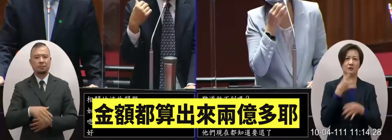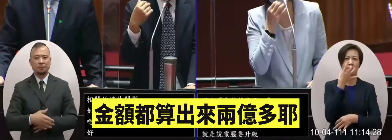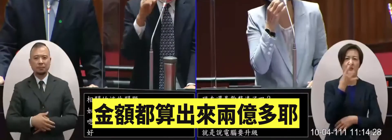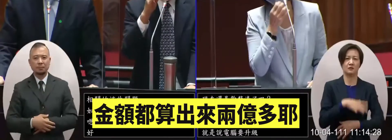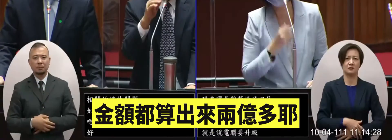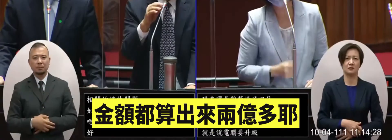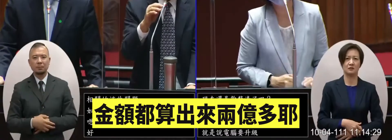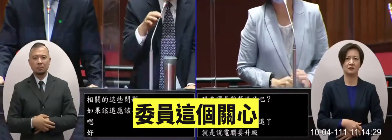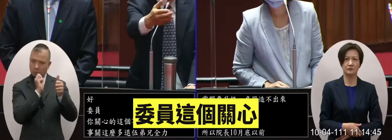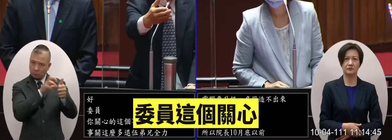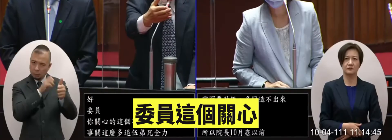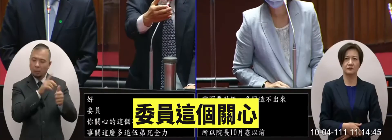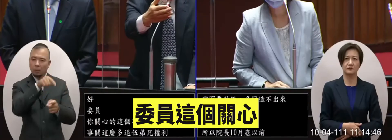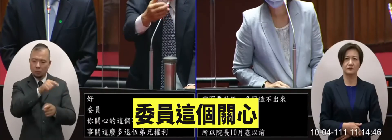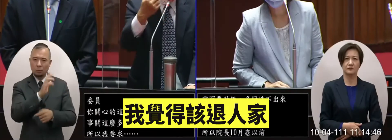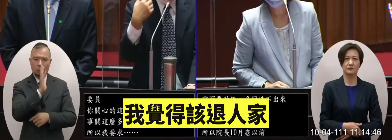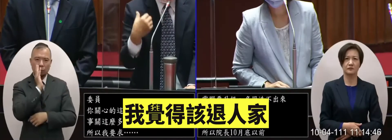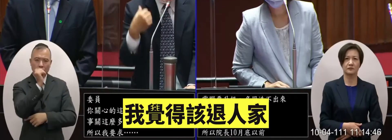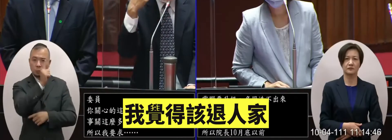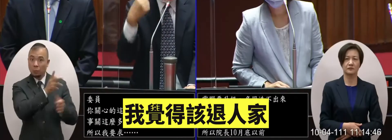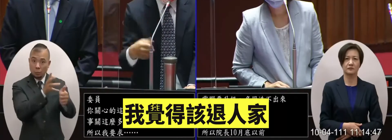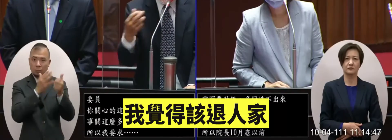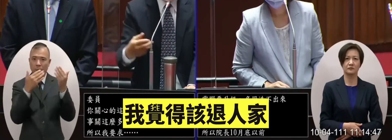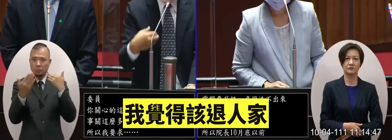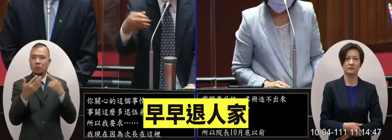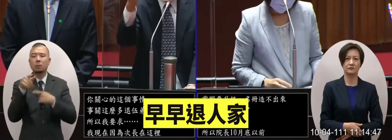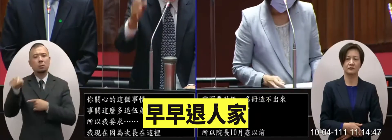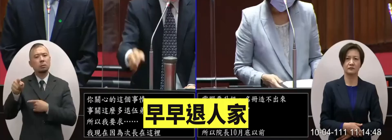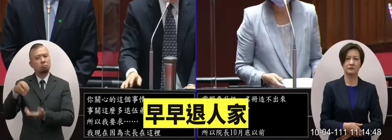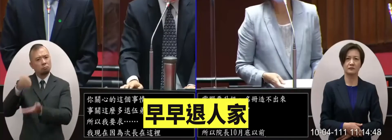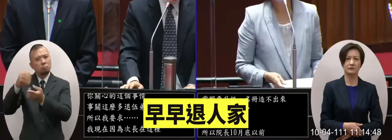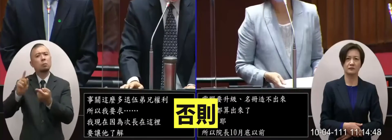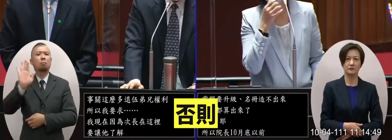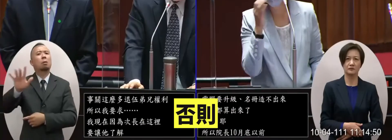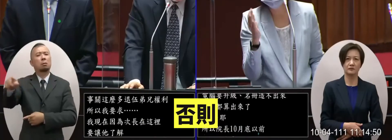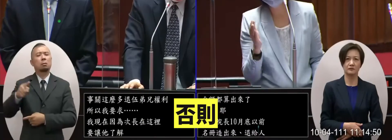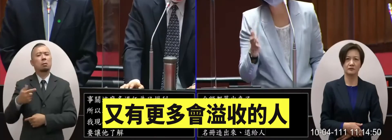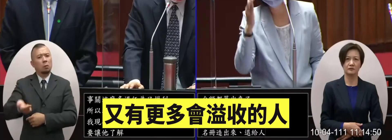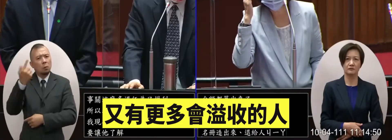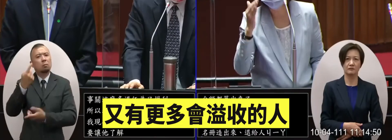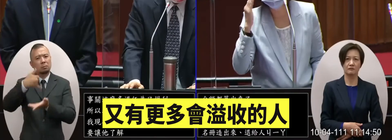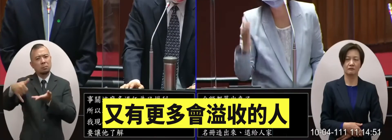都算出来2亿多哎。 委员这个关心，我觉得该退人家早早退人家，